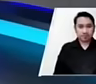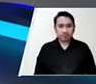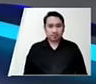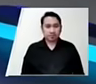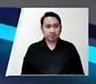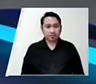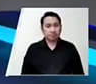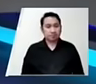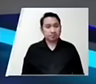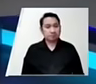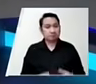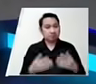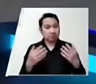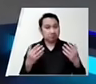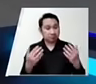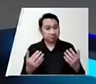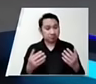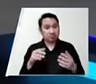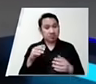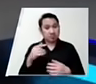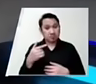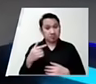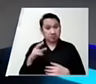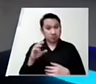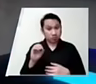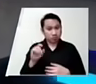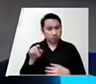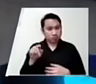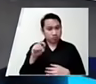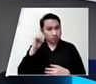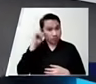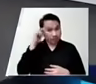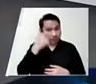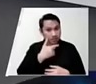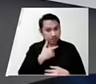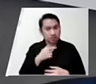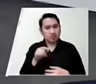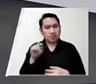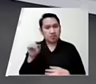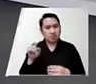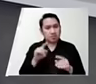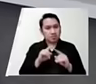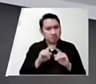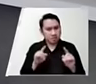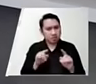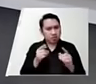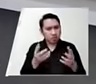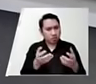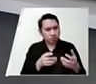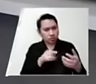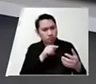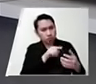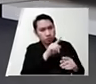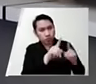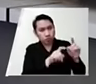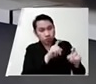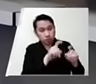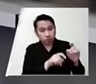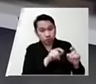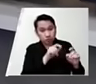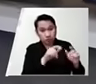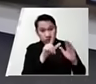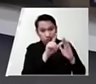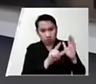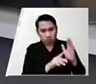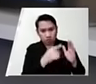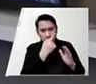Bukod kay dismissed Mayor Alice Go, gusto ring panagutin ng Justice Department ang kanyang mga abogado kasunod ng pagpuslit niya sa bansa.